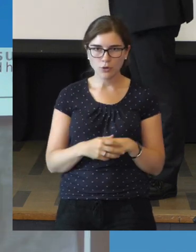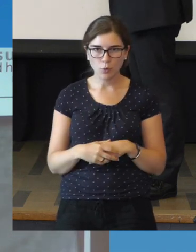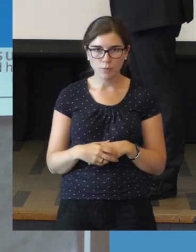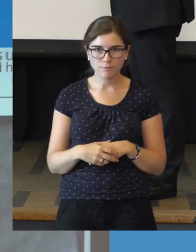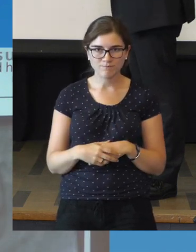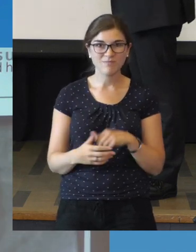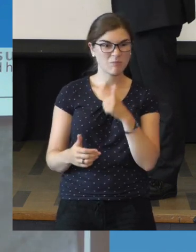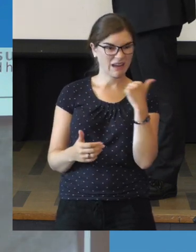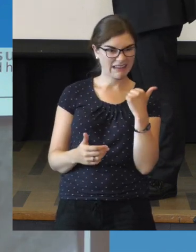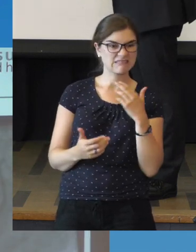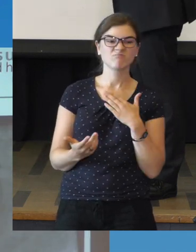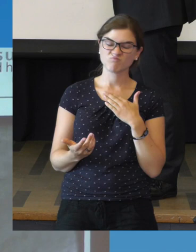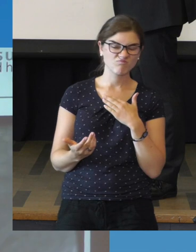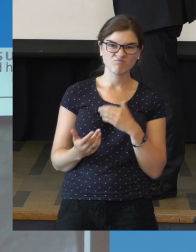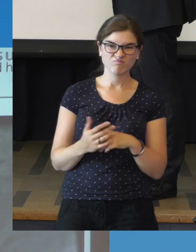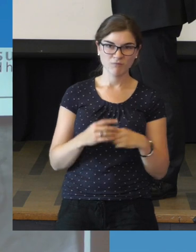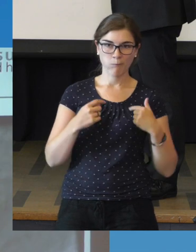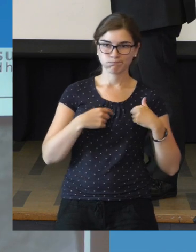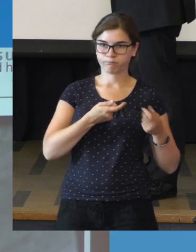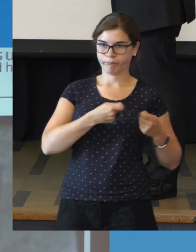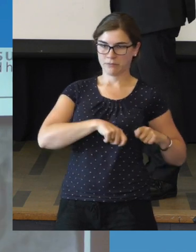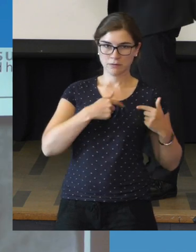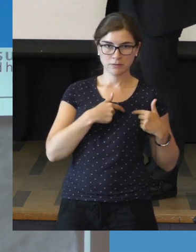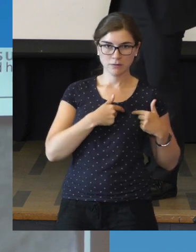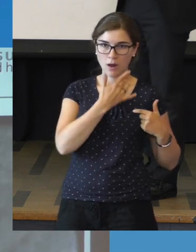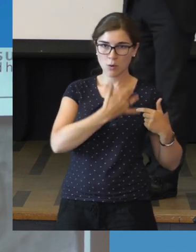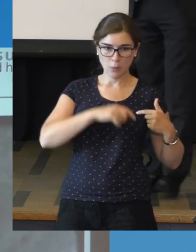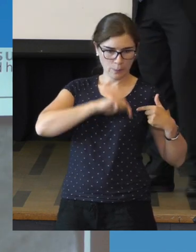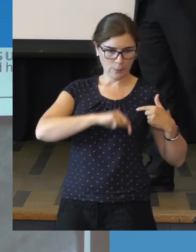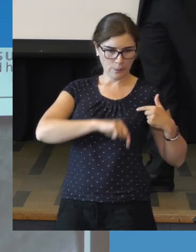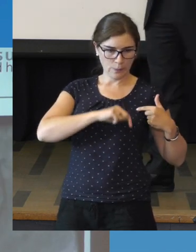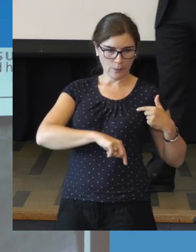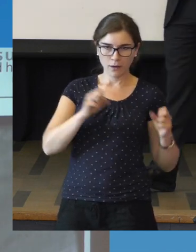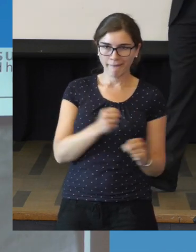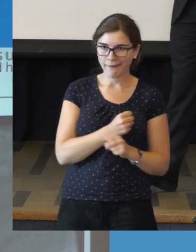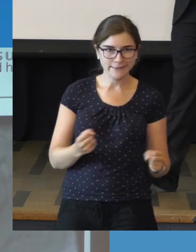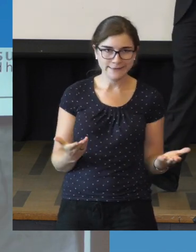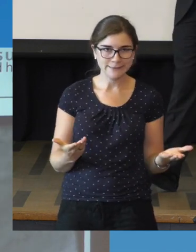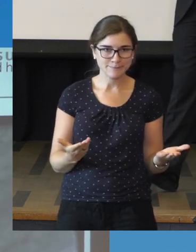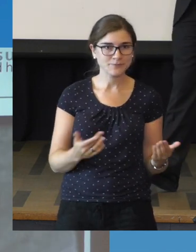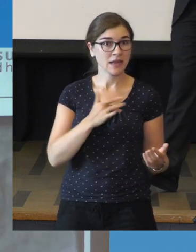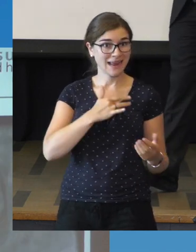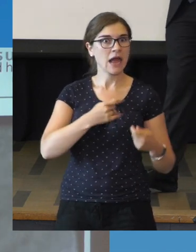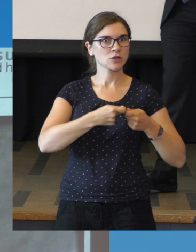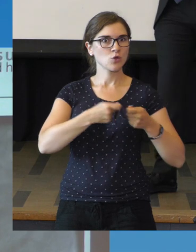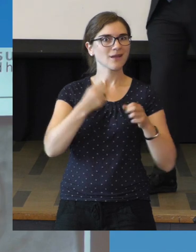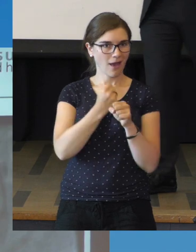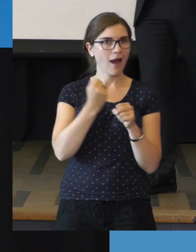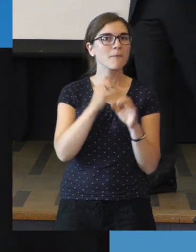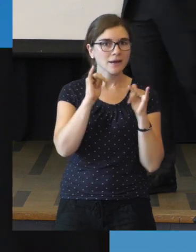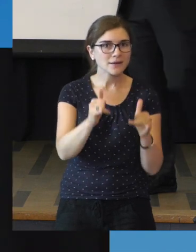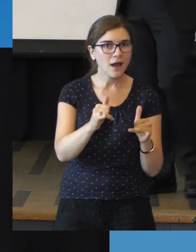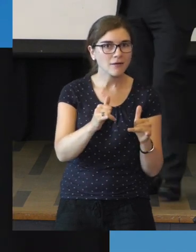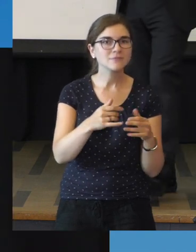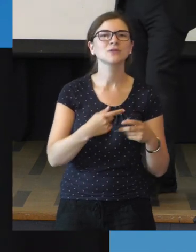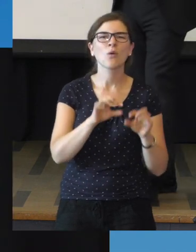rechte Herzkranzarterie ist hier und darunter verschlossen. Das Blut kann nicht runterfließen. Der Herzmuskel dahinter arbeitet aber noch, weil dieses